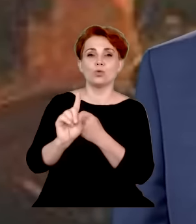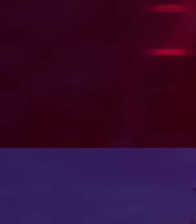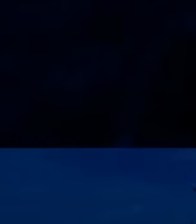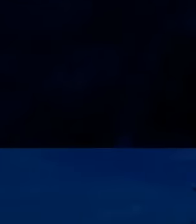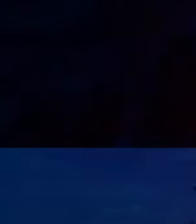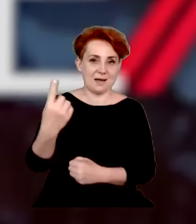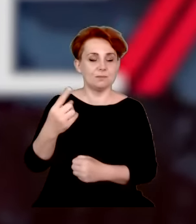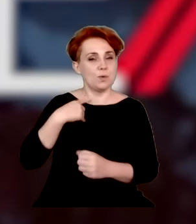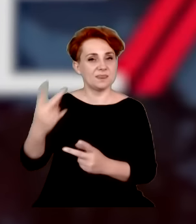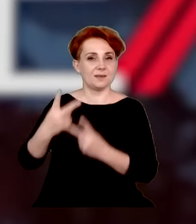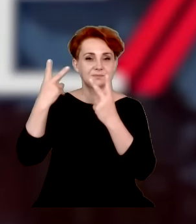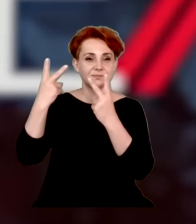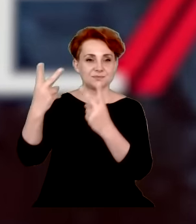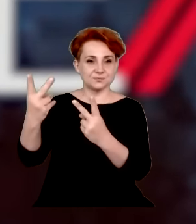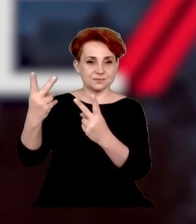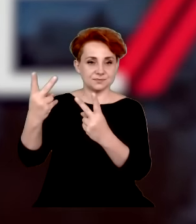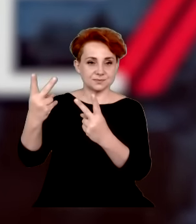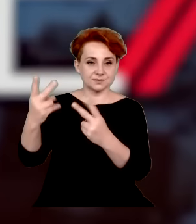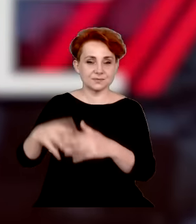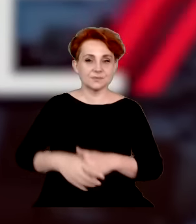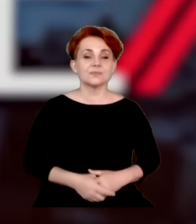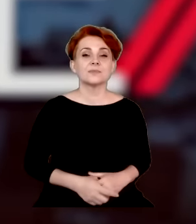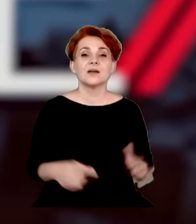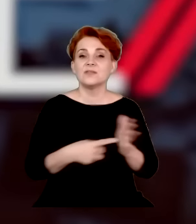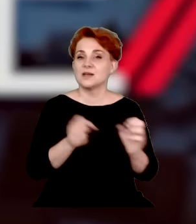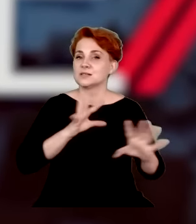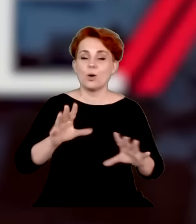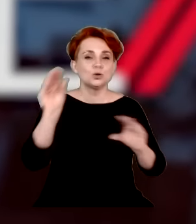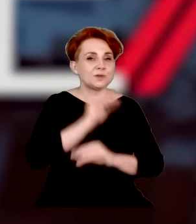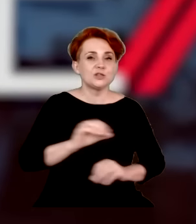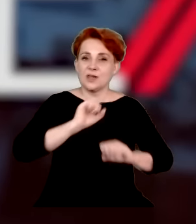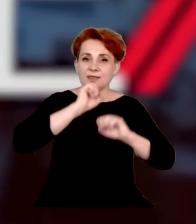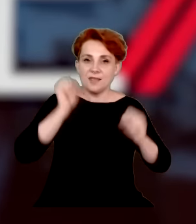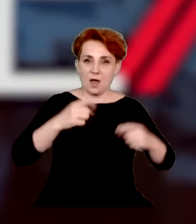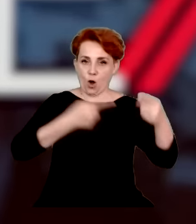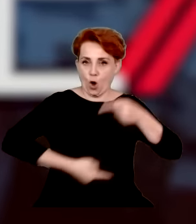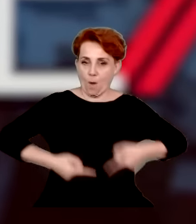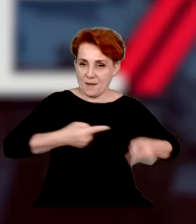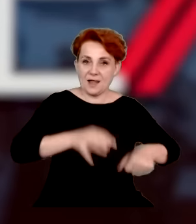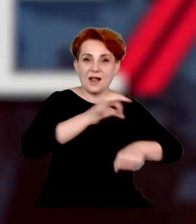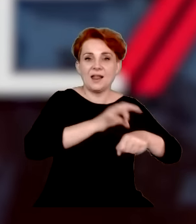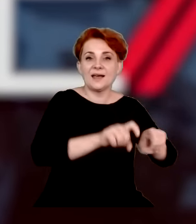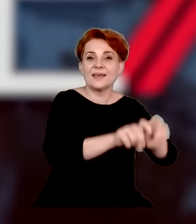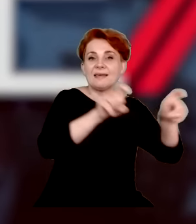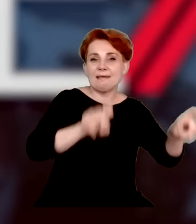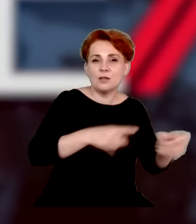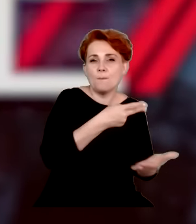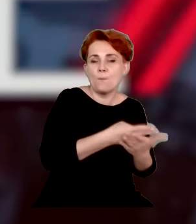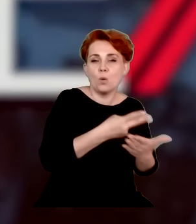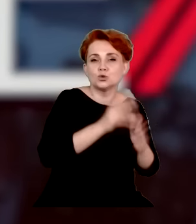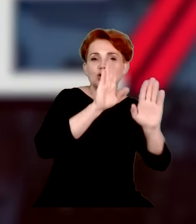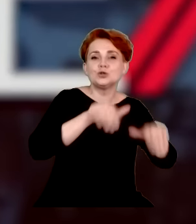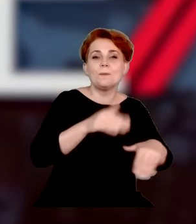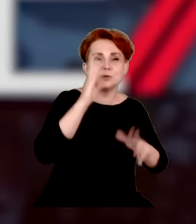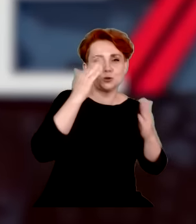jazdy. W ten sposób jeszcze nikt w Polsce nie operował. Lekarze z ginekologiczno-położniczego szpitala klinicznego w